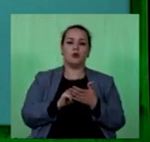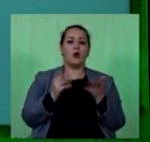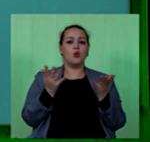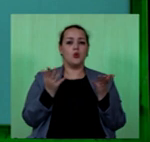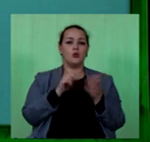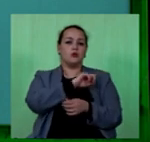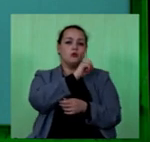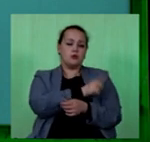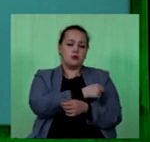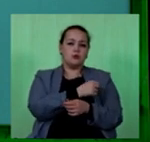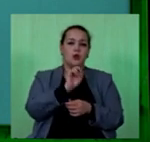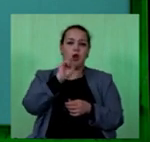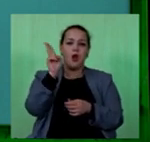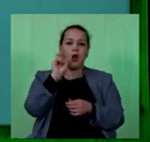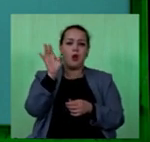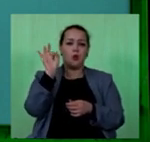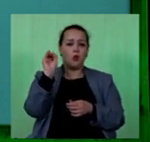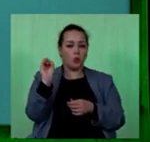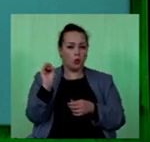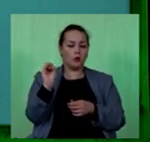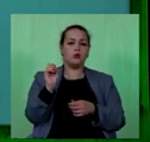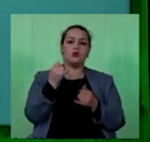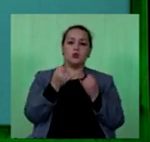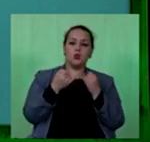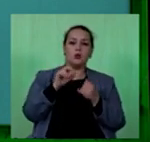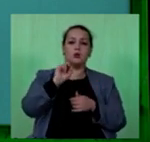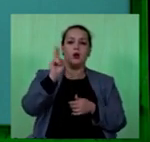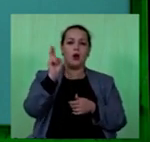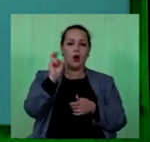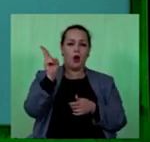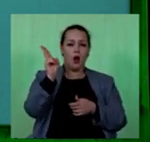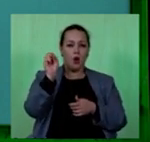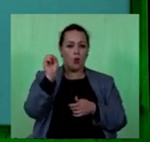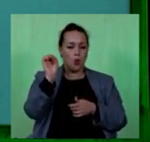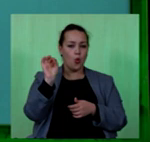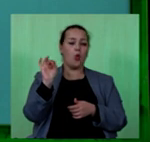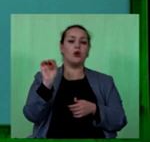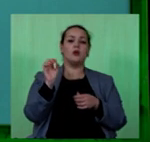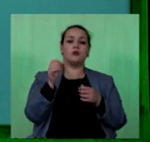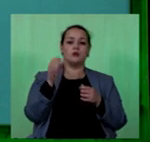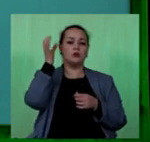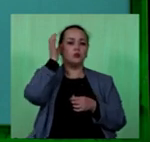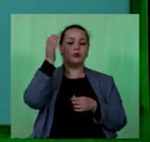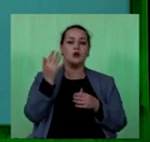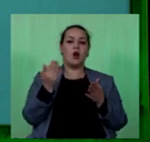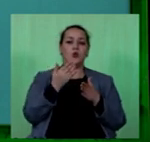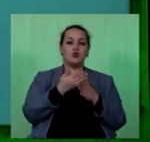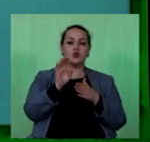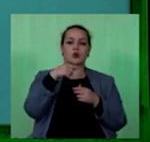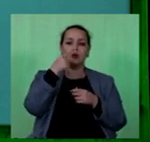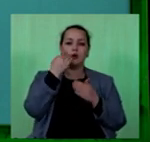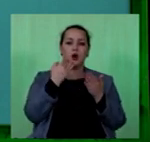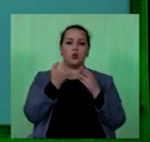какое желтое какое умное ребята какой части речи относятся эти три слова